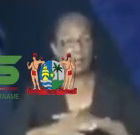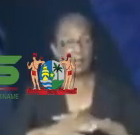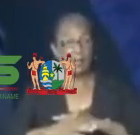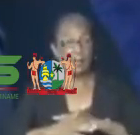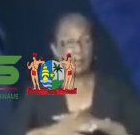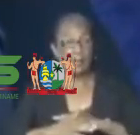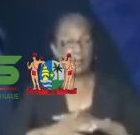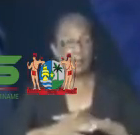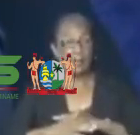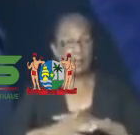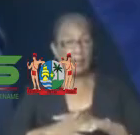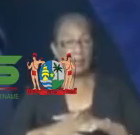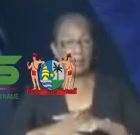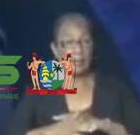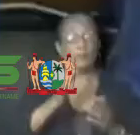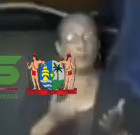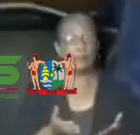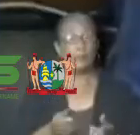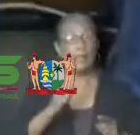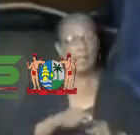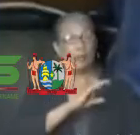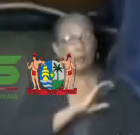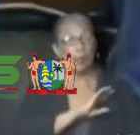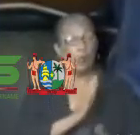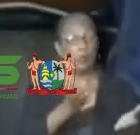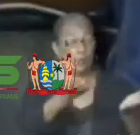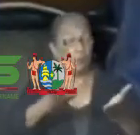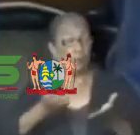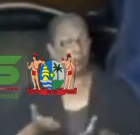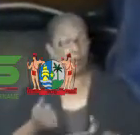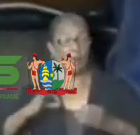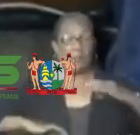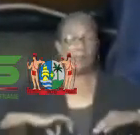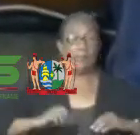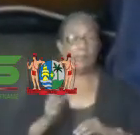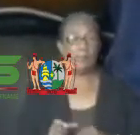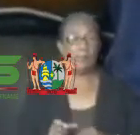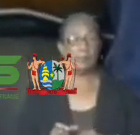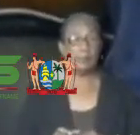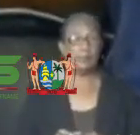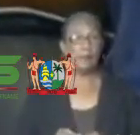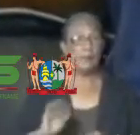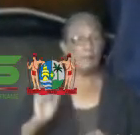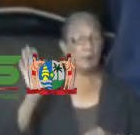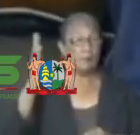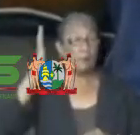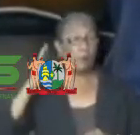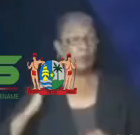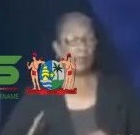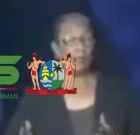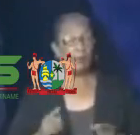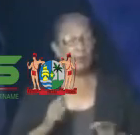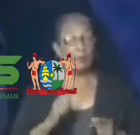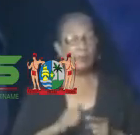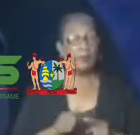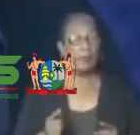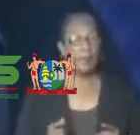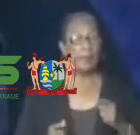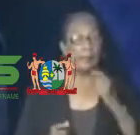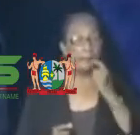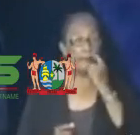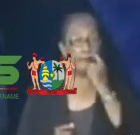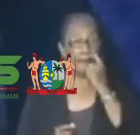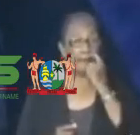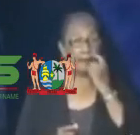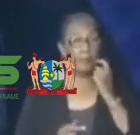of Caribbean States en ook wordt verwacht de minister van Staat van Saudi-Arabië. En